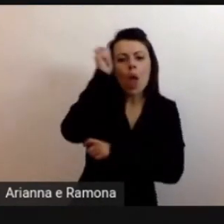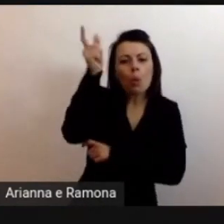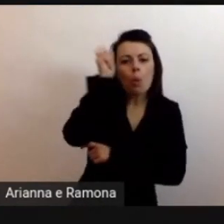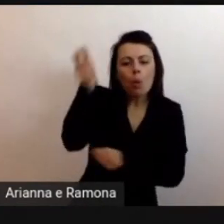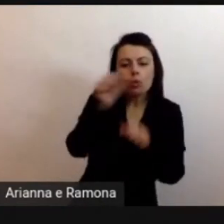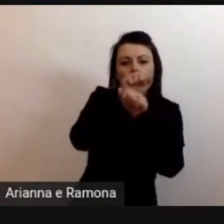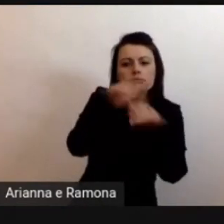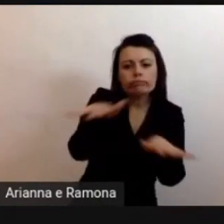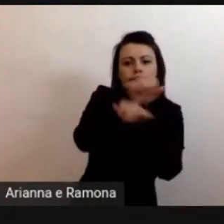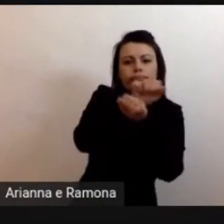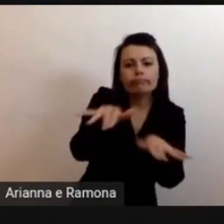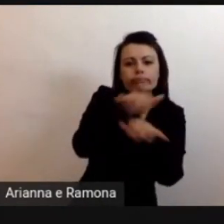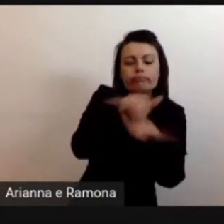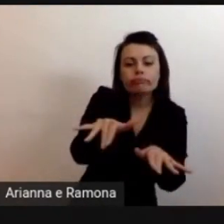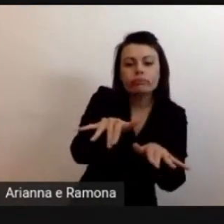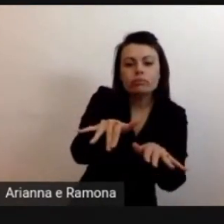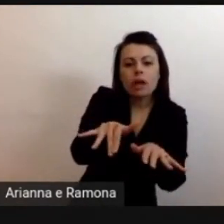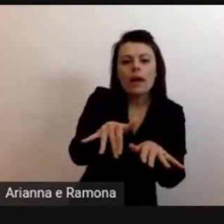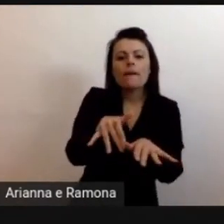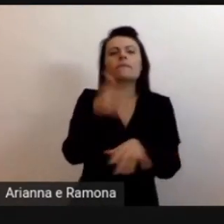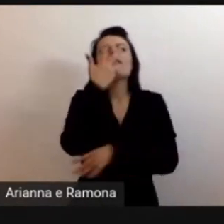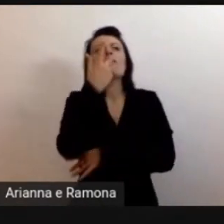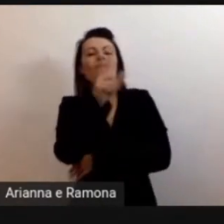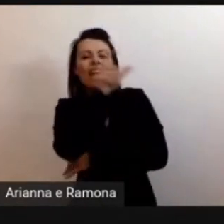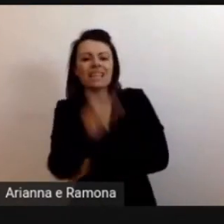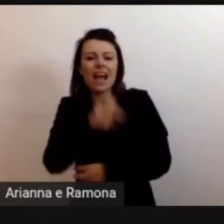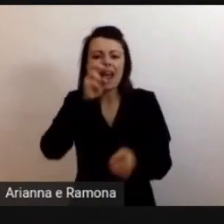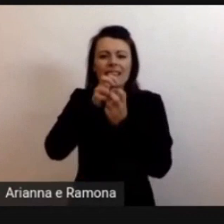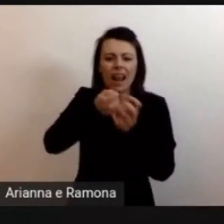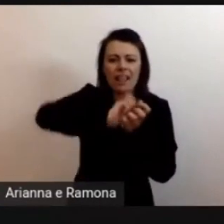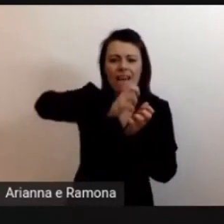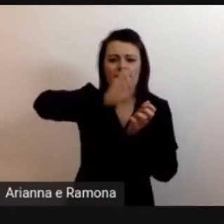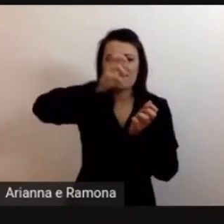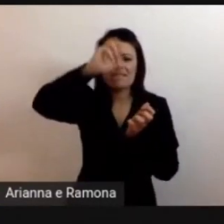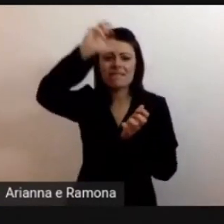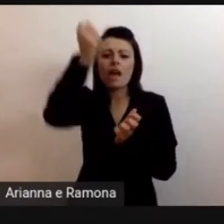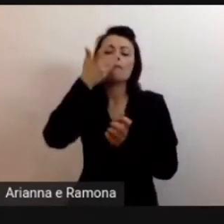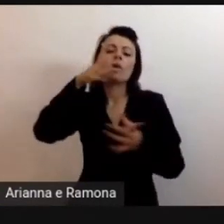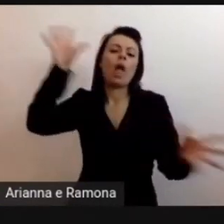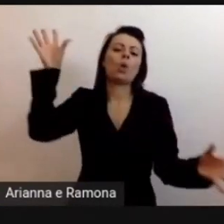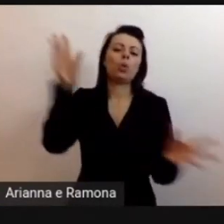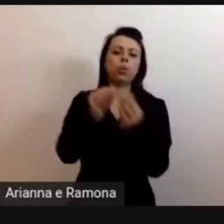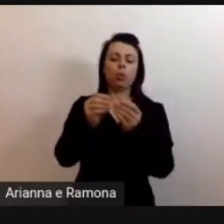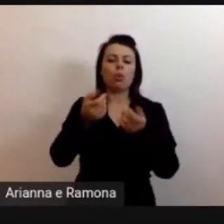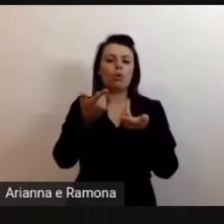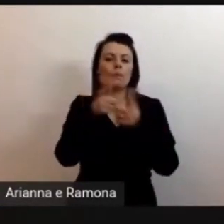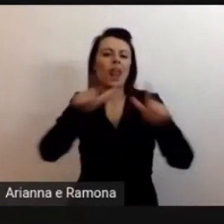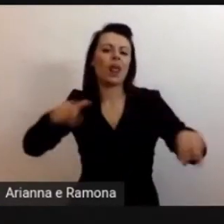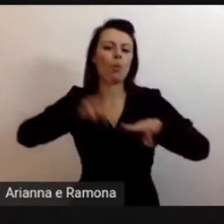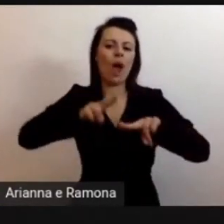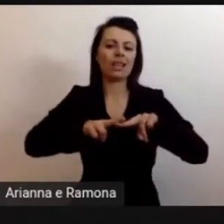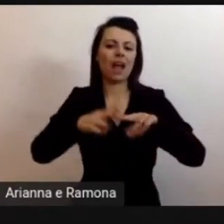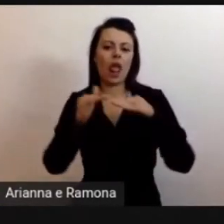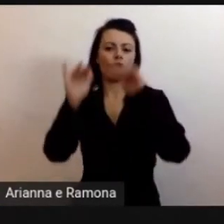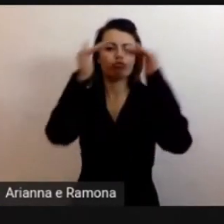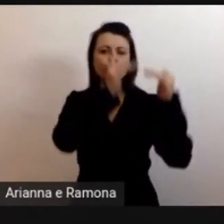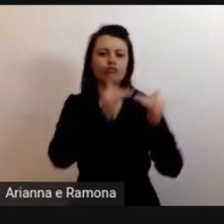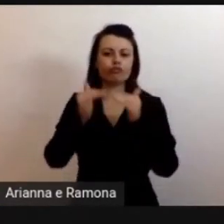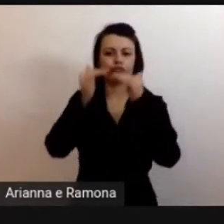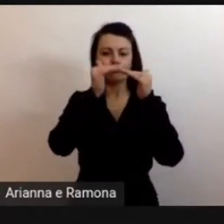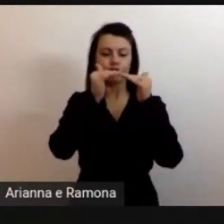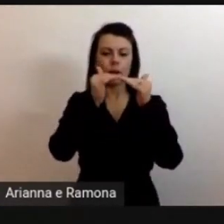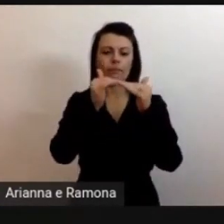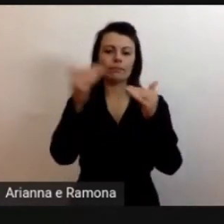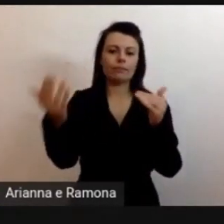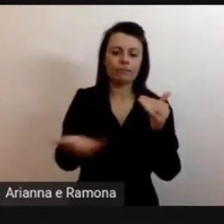di non ficcare lida nelle dirette a un decente italiani c'erano addirittura del